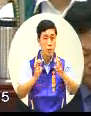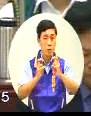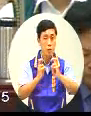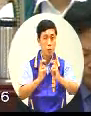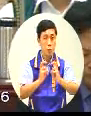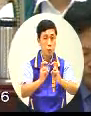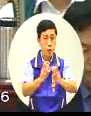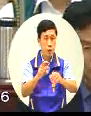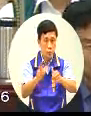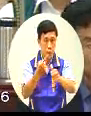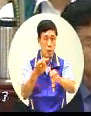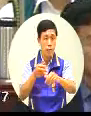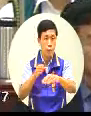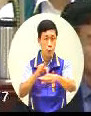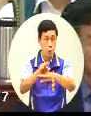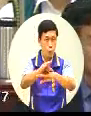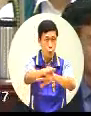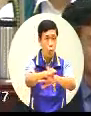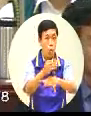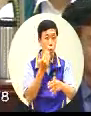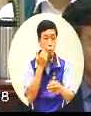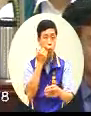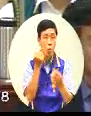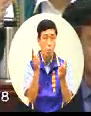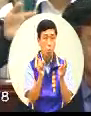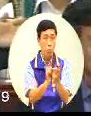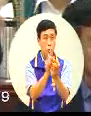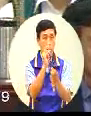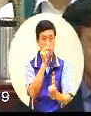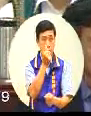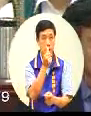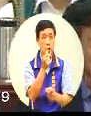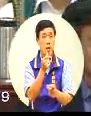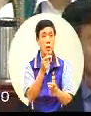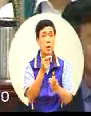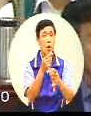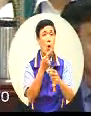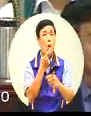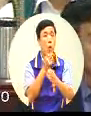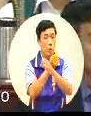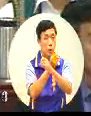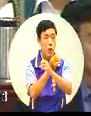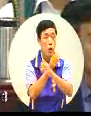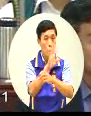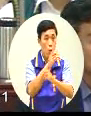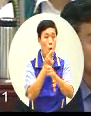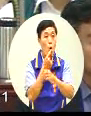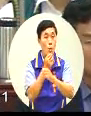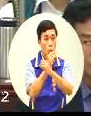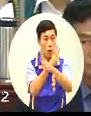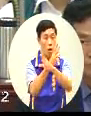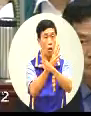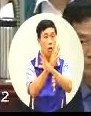殊事件或是特殊的状况，那如果是红灯轻轨无法通行，轻轨还是要等红灯。